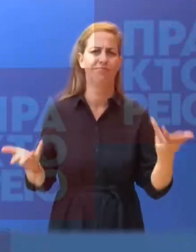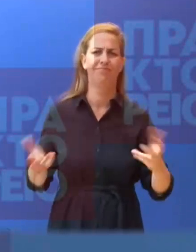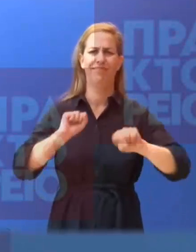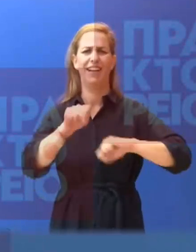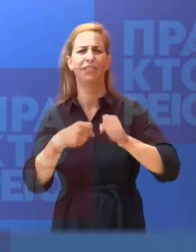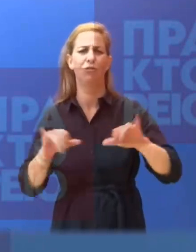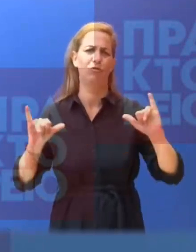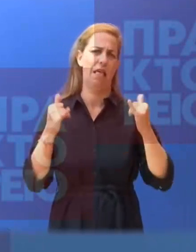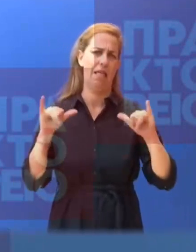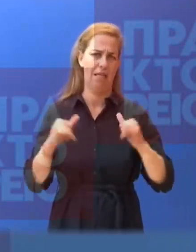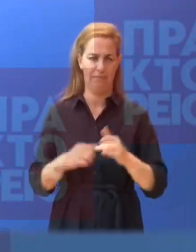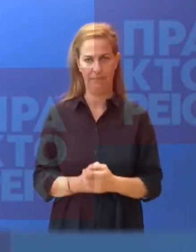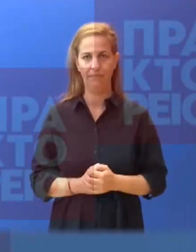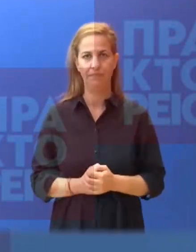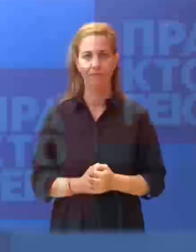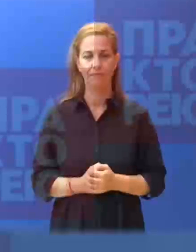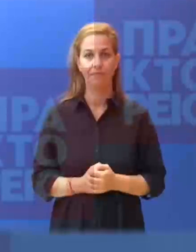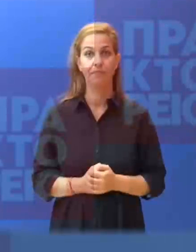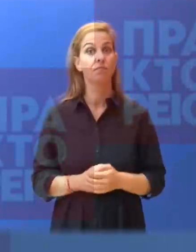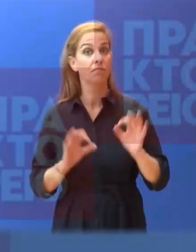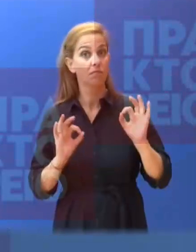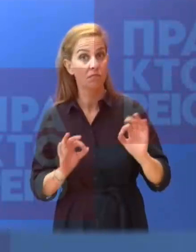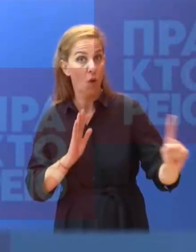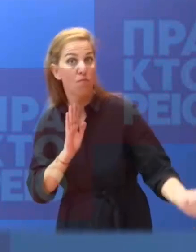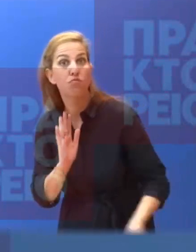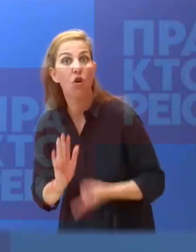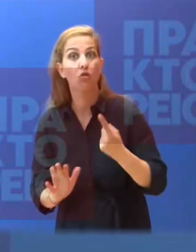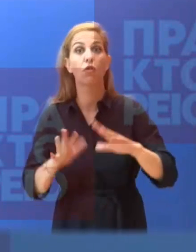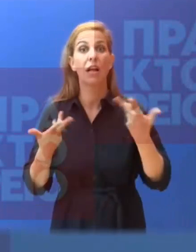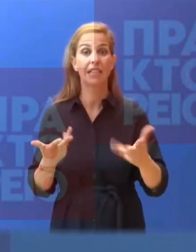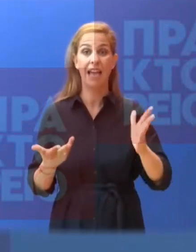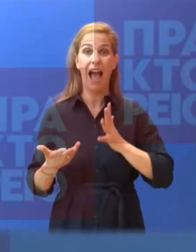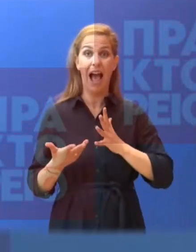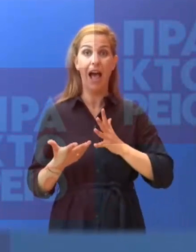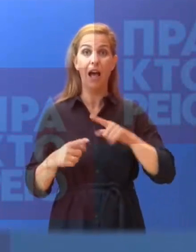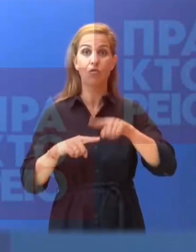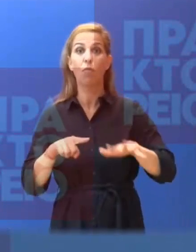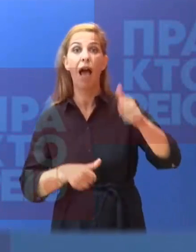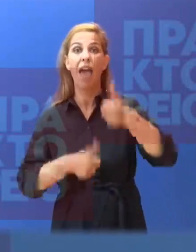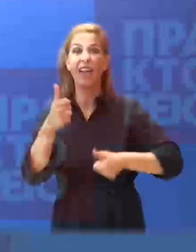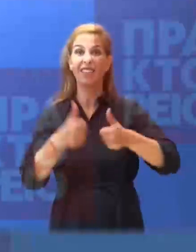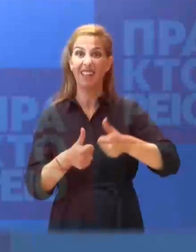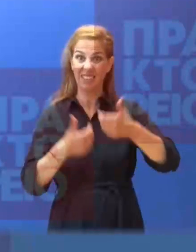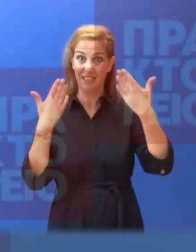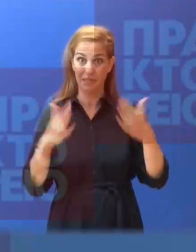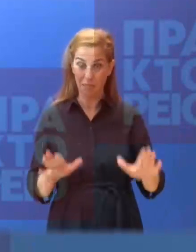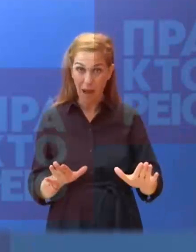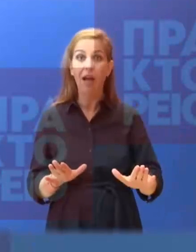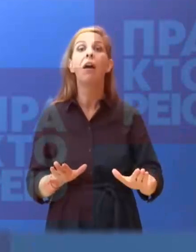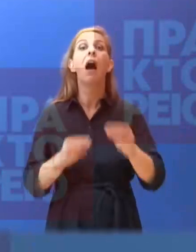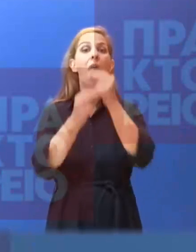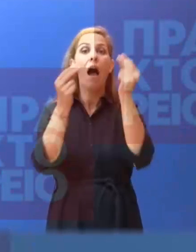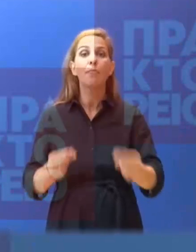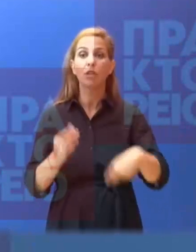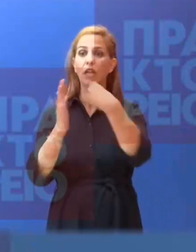χαρακτήρα. Στο μεταξύ, για πρώτη φορά, οι υποψήφοι για τα ανώτατα εκπαιδευτικά ιδρύματα θα ενημερωθούν μέσω γραπτού μηνύματος SMS για